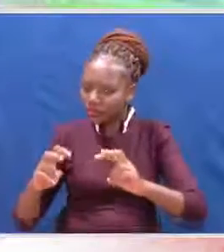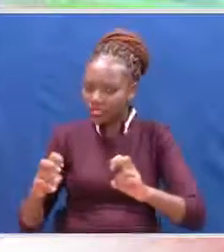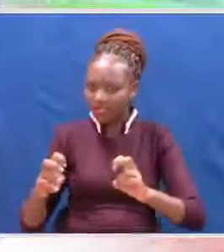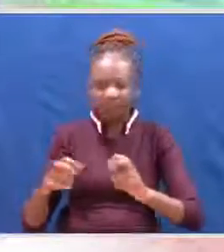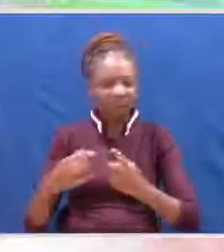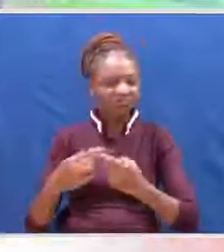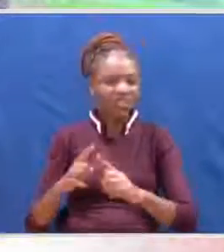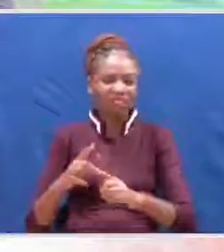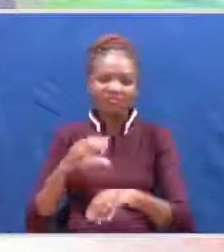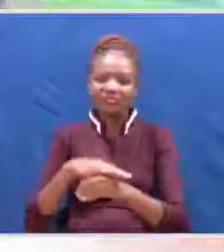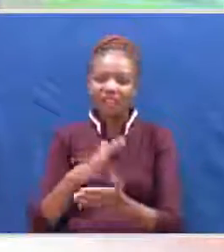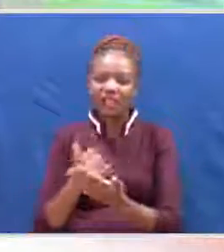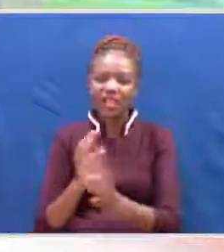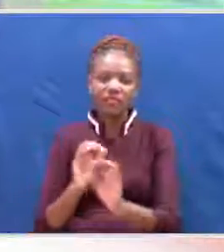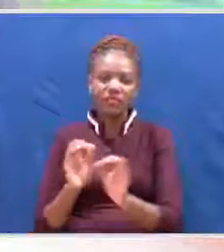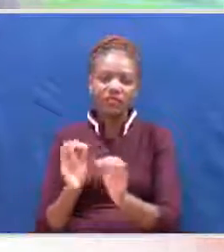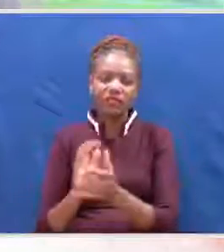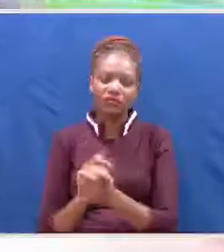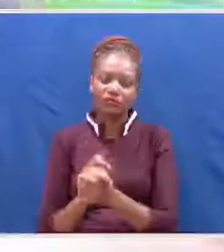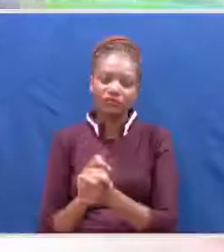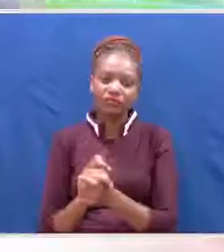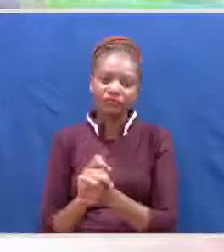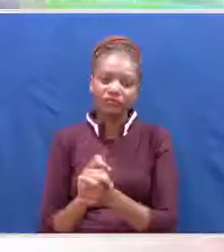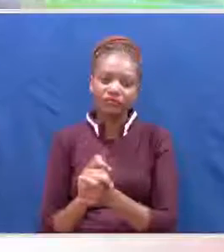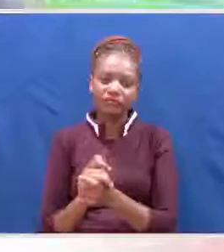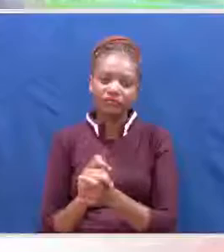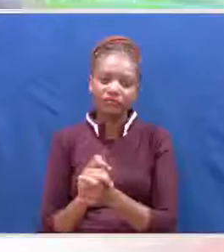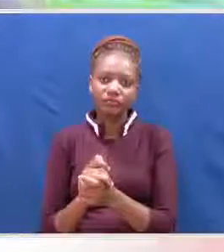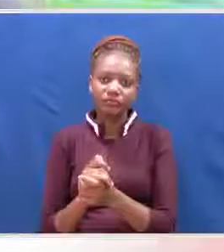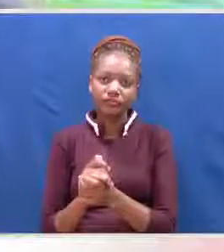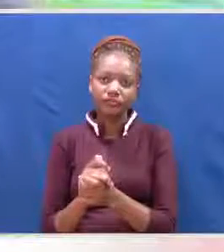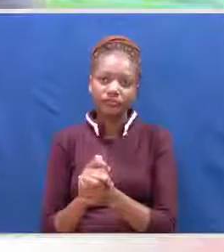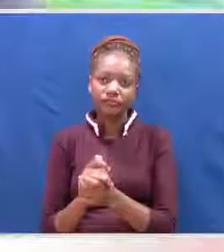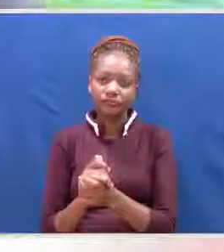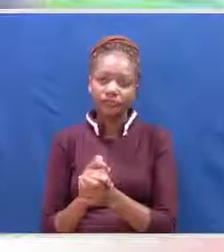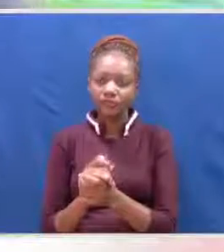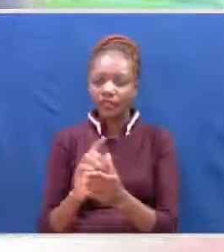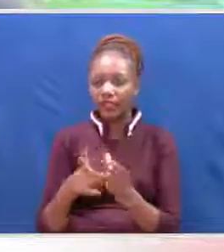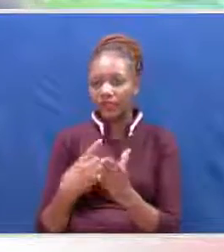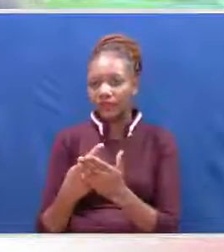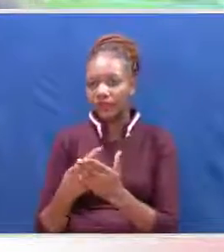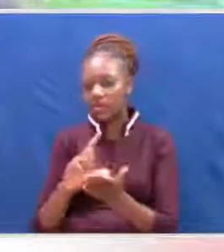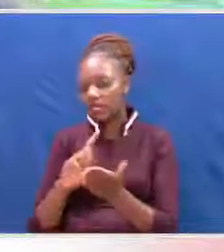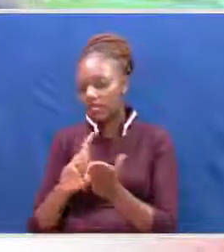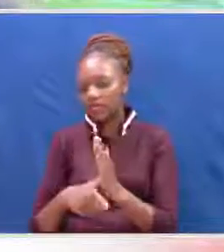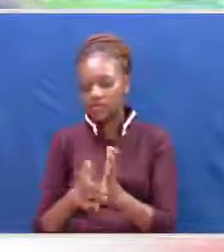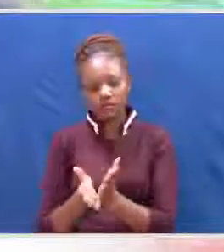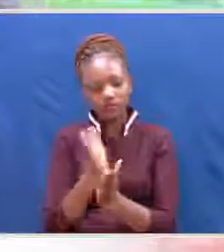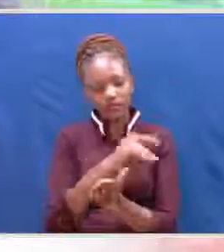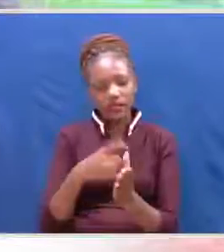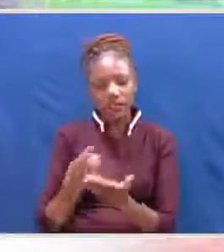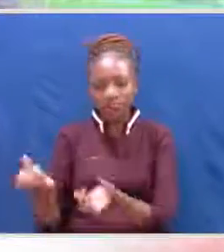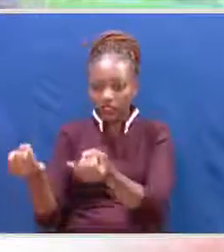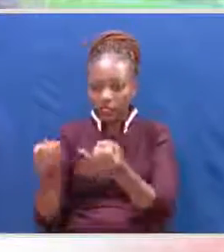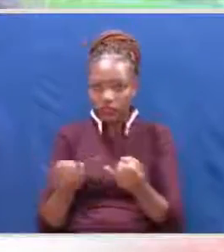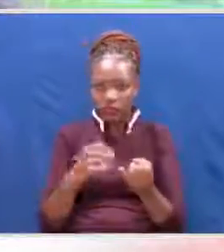mahali sasa anaona ni kama kitu anafanya isaidii. Afu babu akakuja akatolewa akaleta coach mwingine. Babu